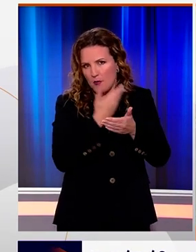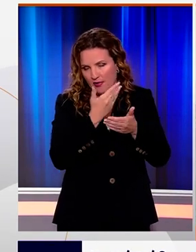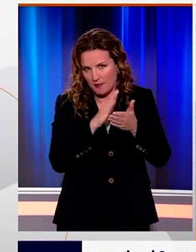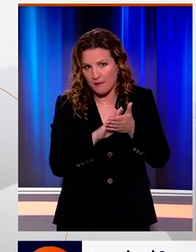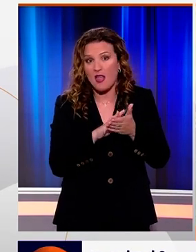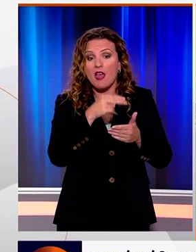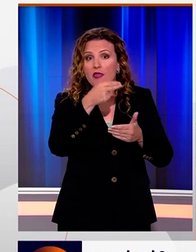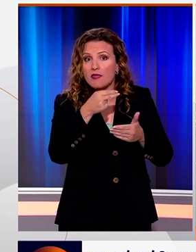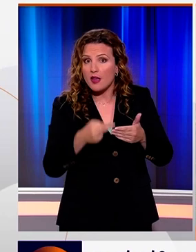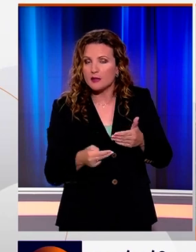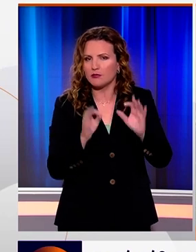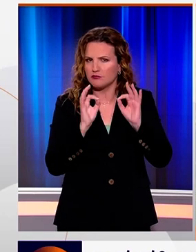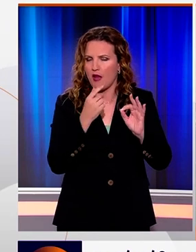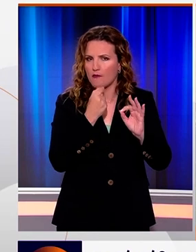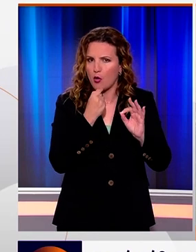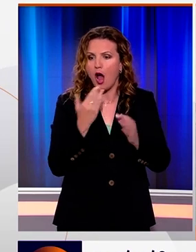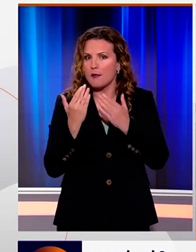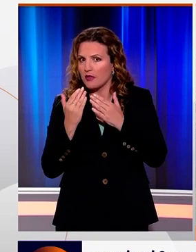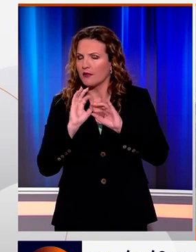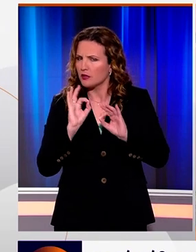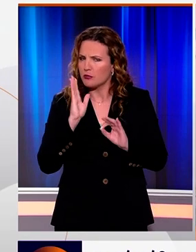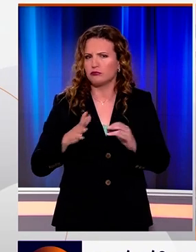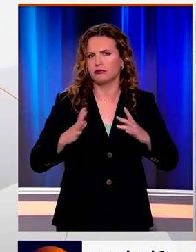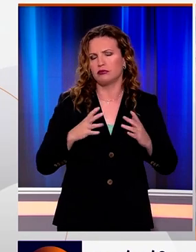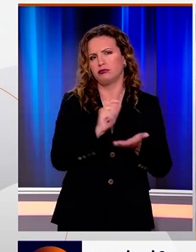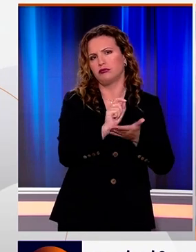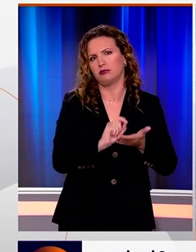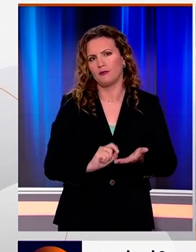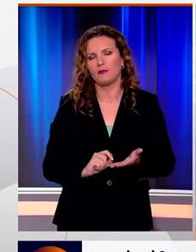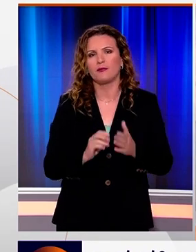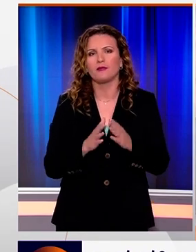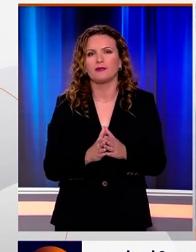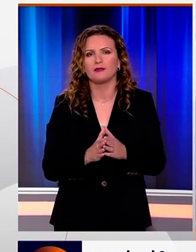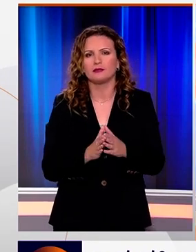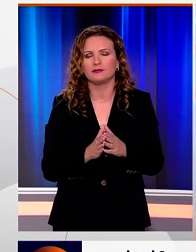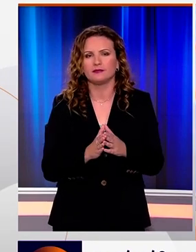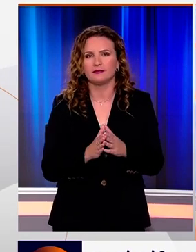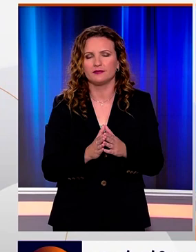θέματα χαρακτηρίστηκαν βατά για καλά διαβασμένους μαθητές.